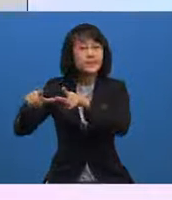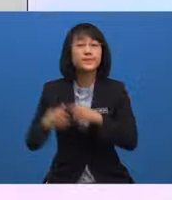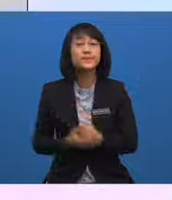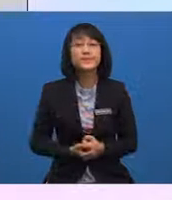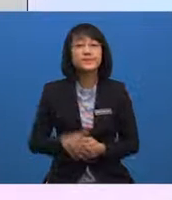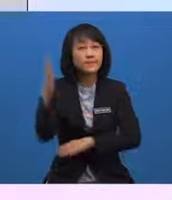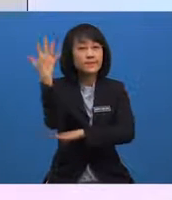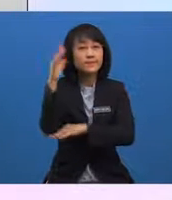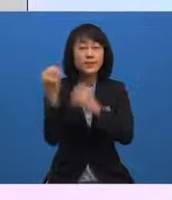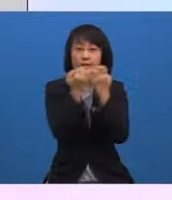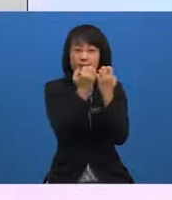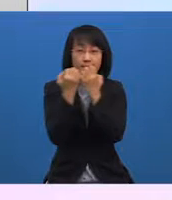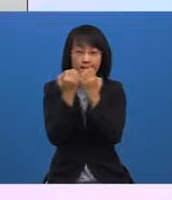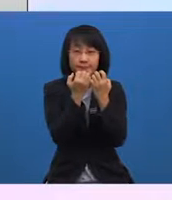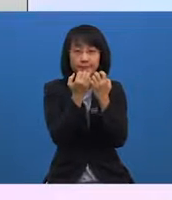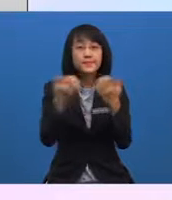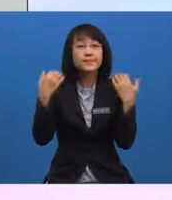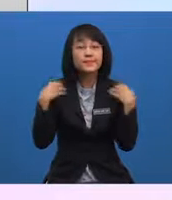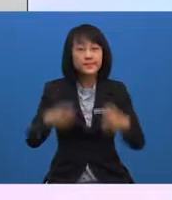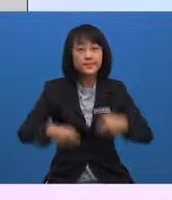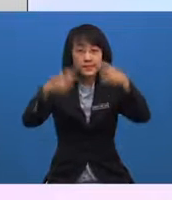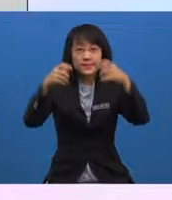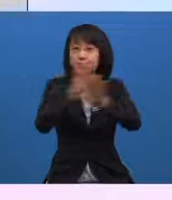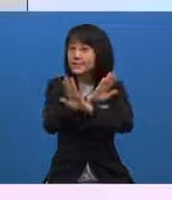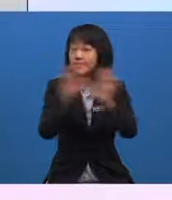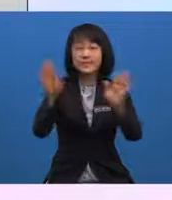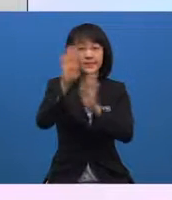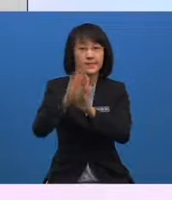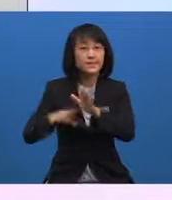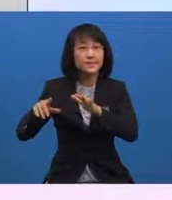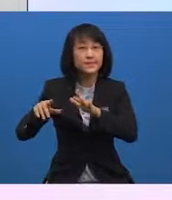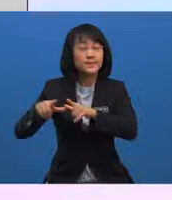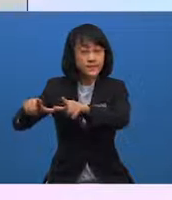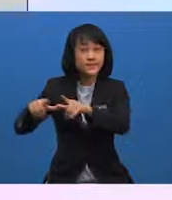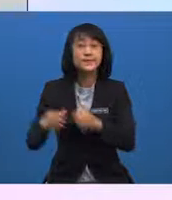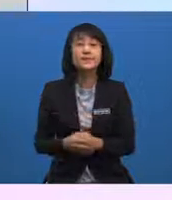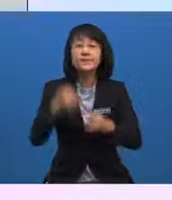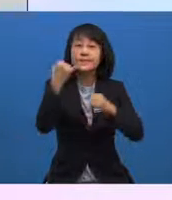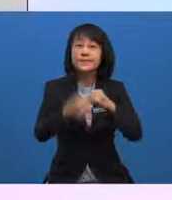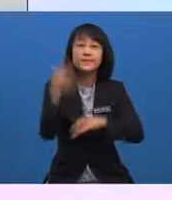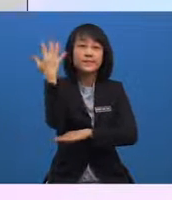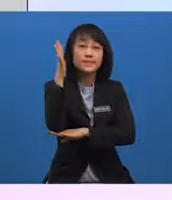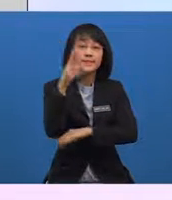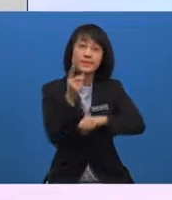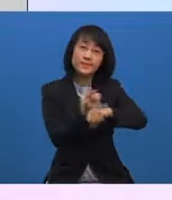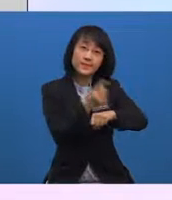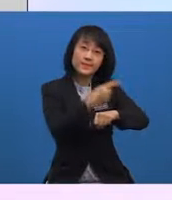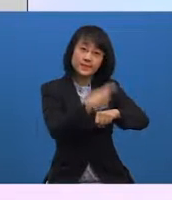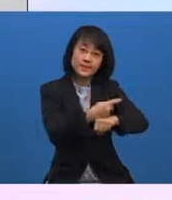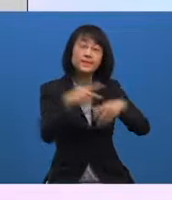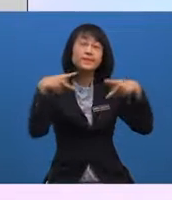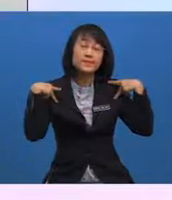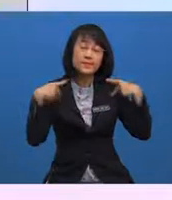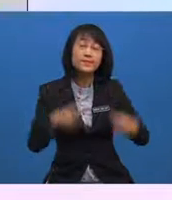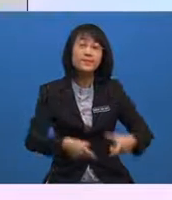Pokok jagung mempunyai batang tidak berkayu. Dan akhir sekali, pokok rambutan mempunyai batang